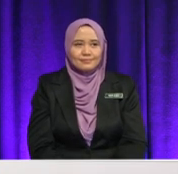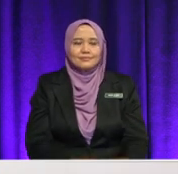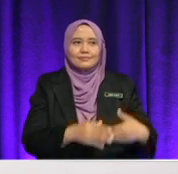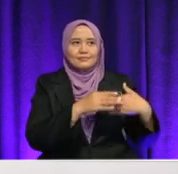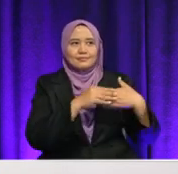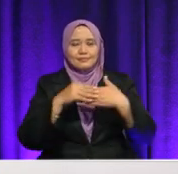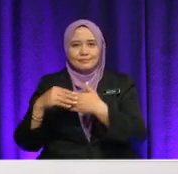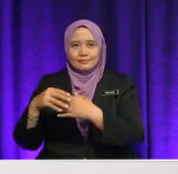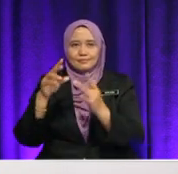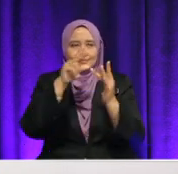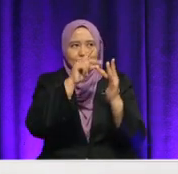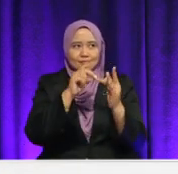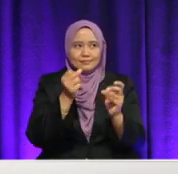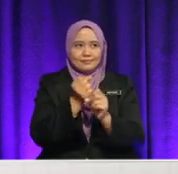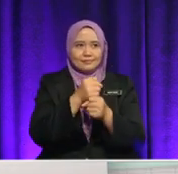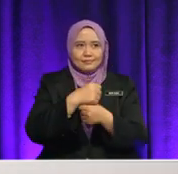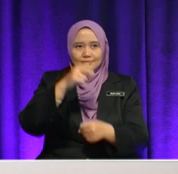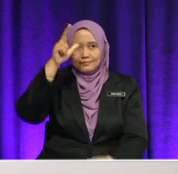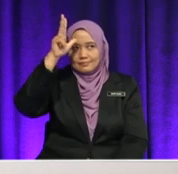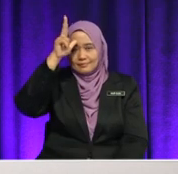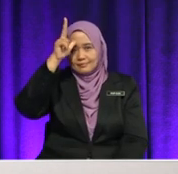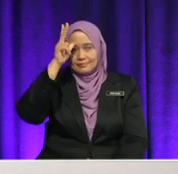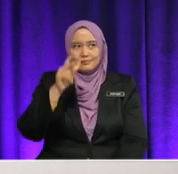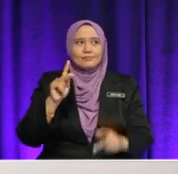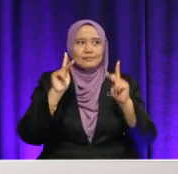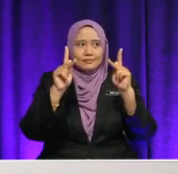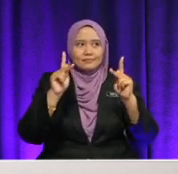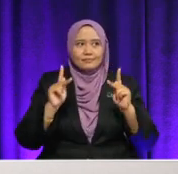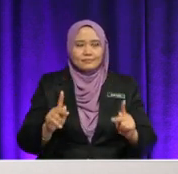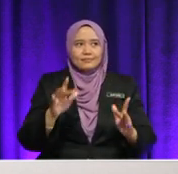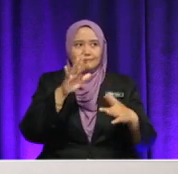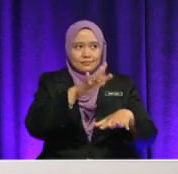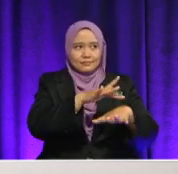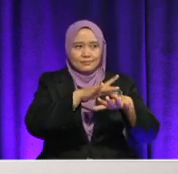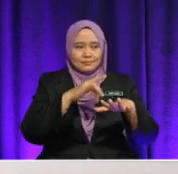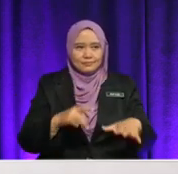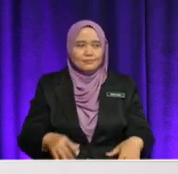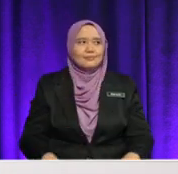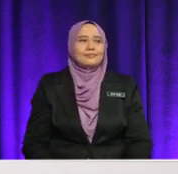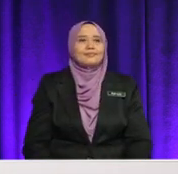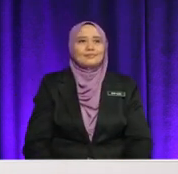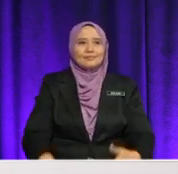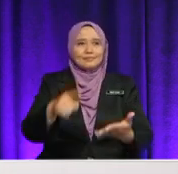dipilih membentuk kerajaan kaidah dipanggil pilihan Raya